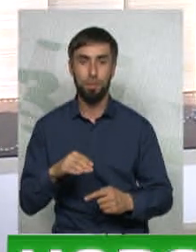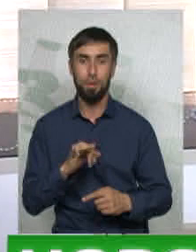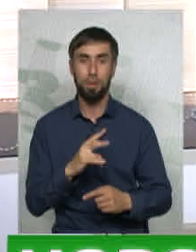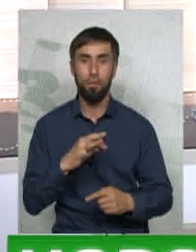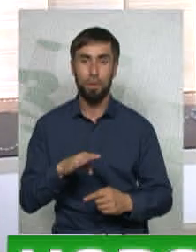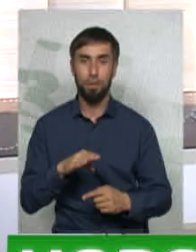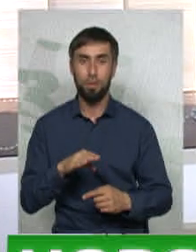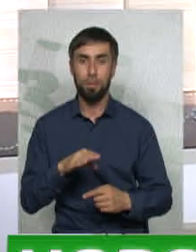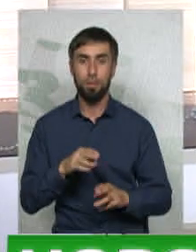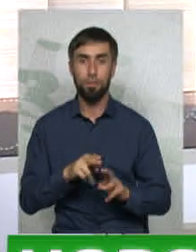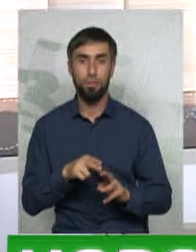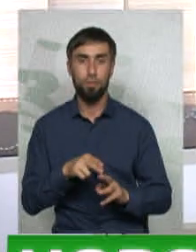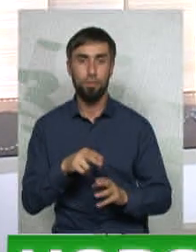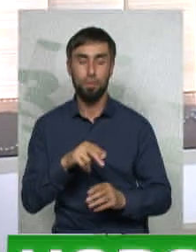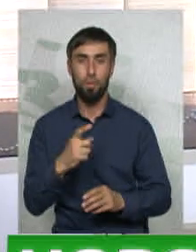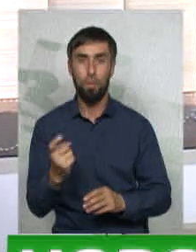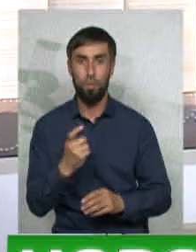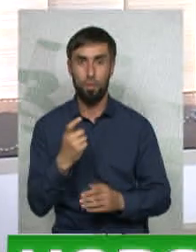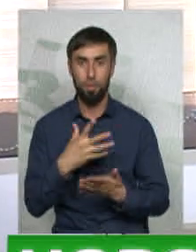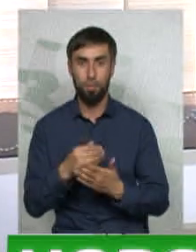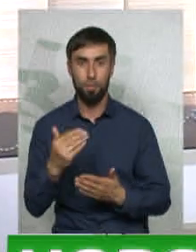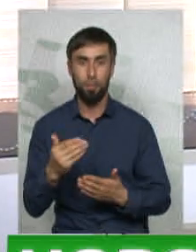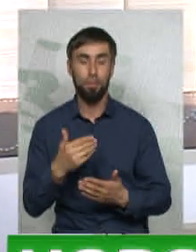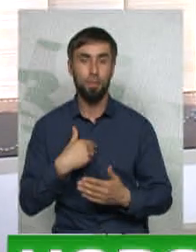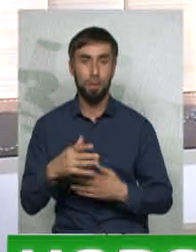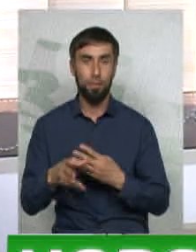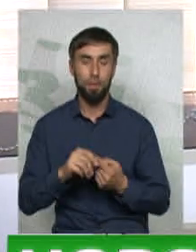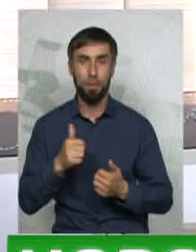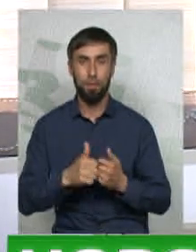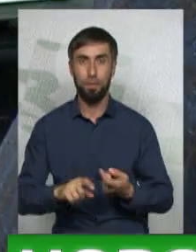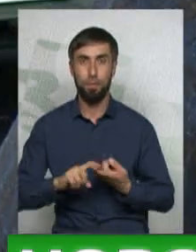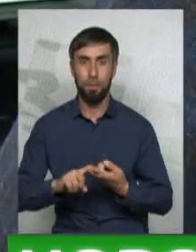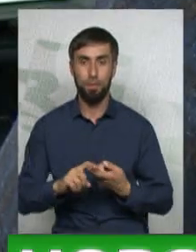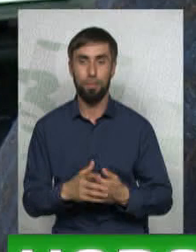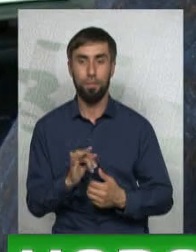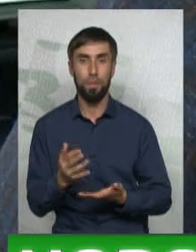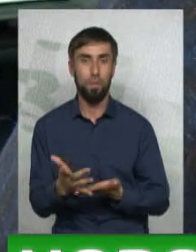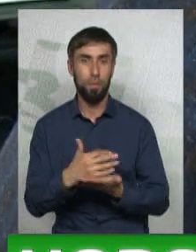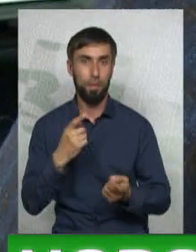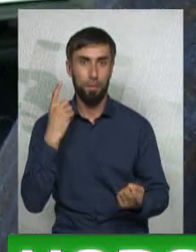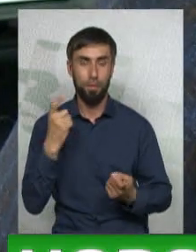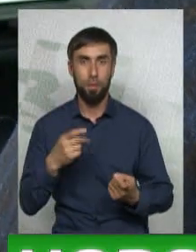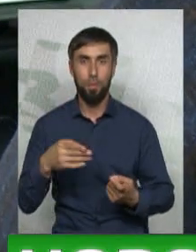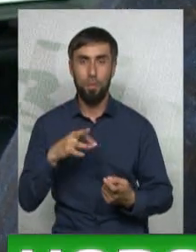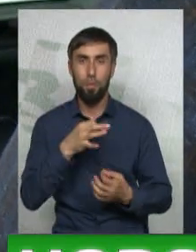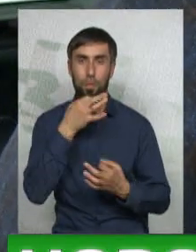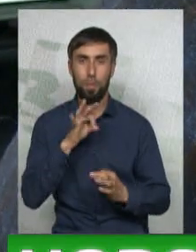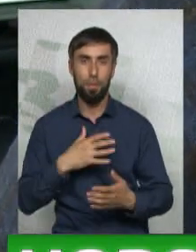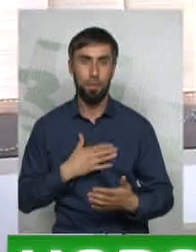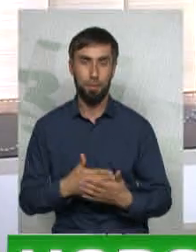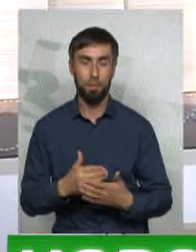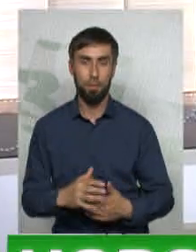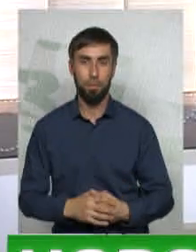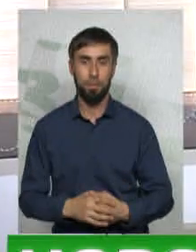инвестиционных уполномоченных. Мы с ними постоянно взаимодействуем, собираем информацию по любой